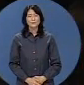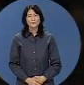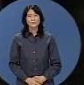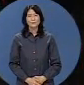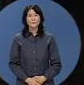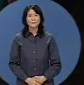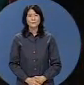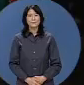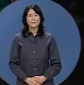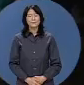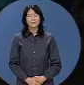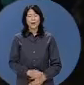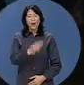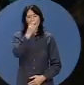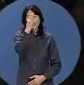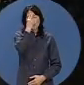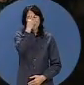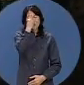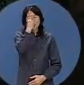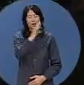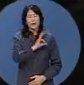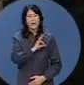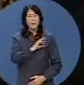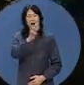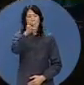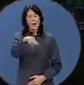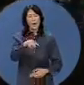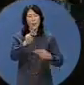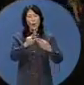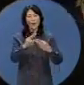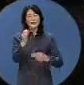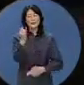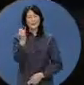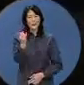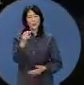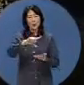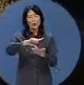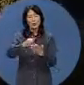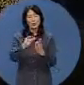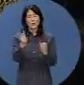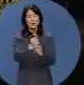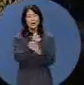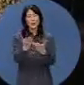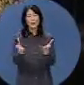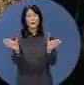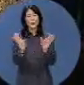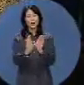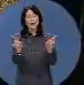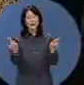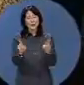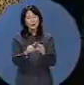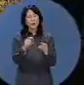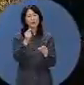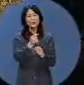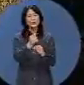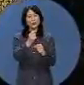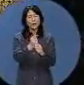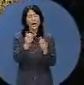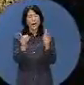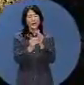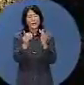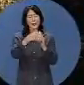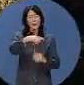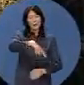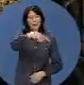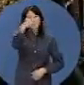た中でも美術家川井美子さんと自産業組合の皆さんとのコラボレーションで制作